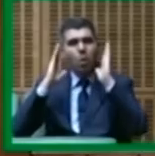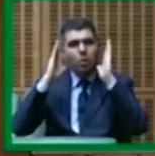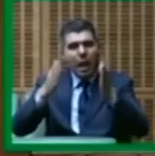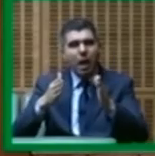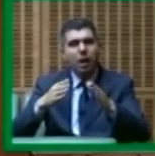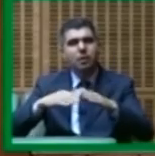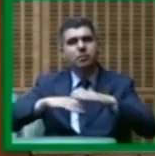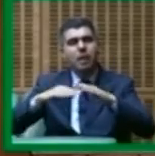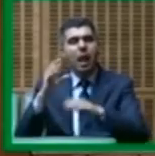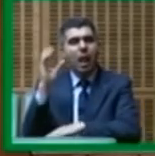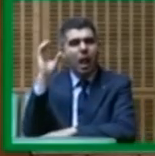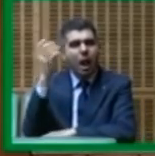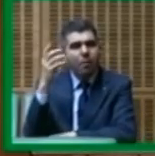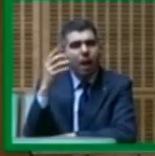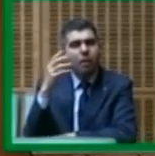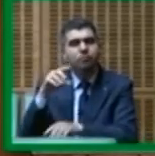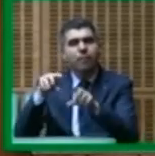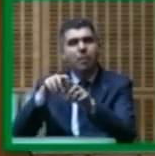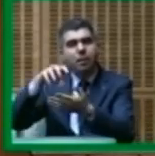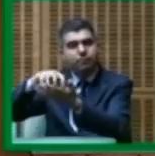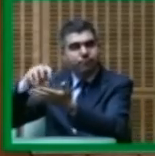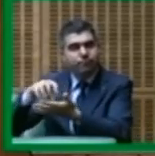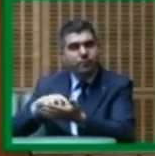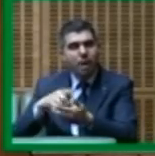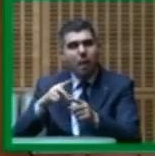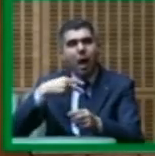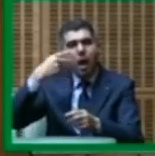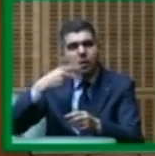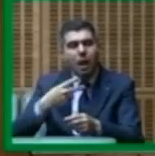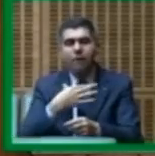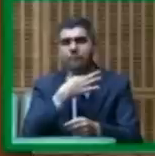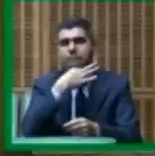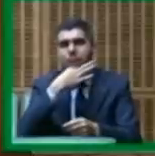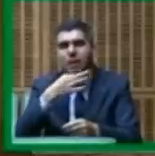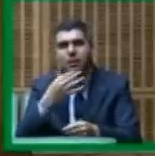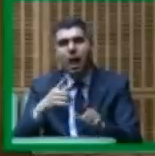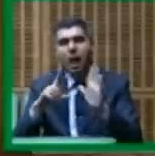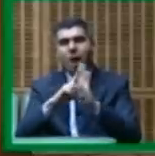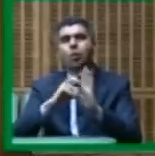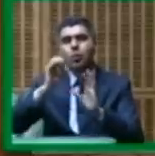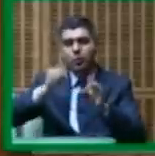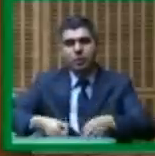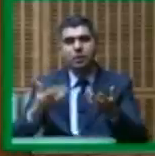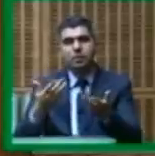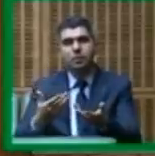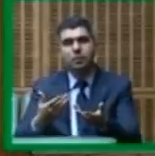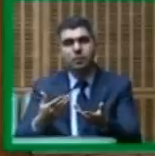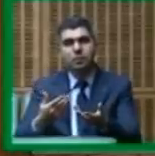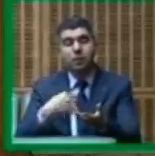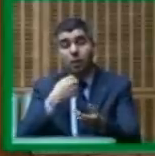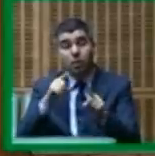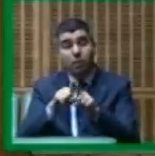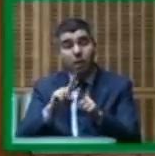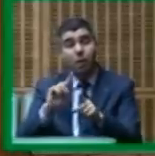الغابات داوها للقبائل، لأنه الهضرة سهلة، تجي لهنا تهضر عندك الحق قانونيا. ولكن أنا كنقول غير